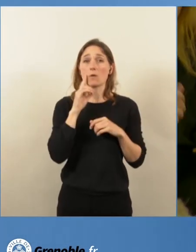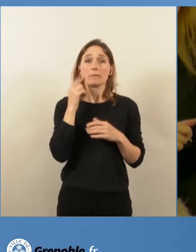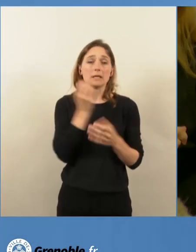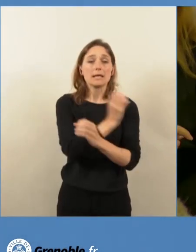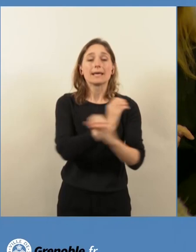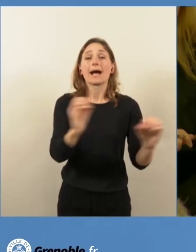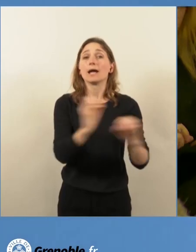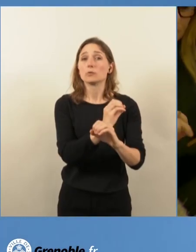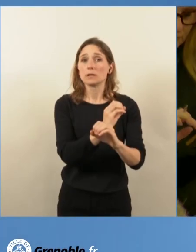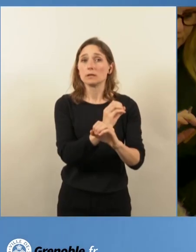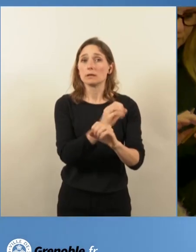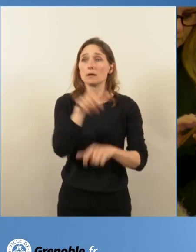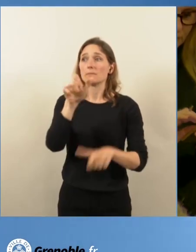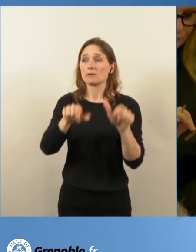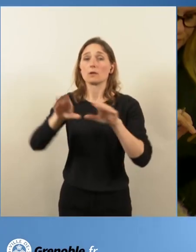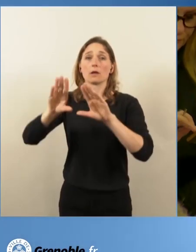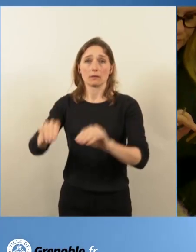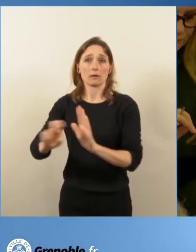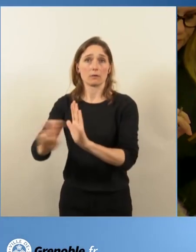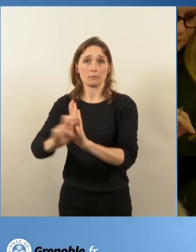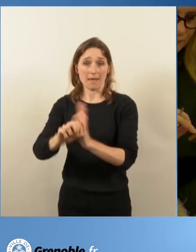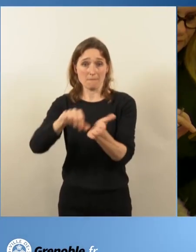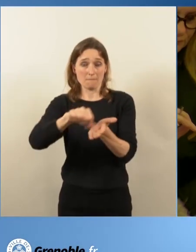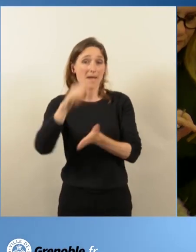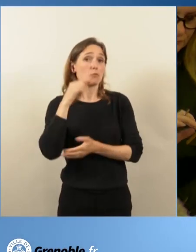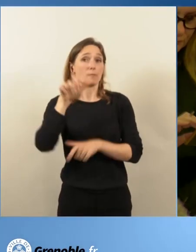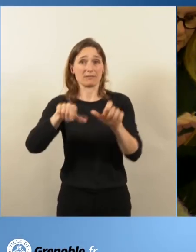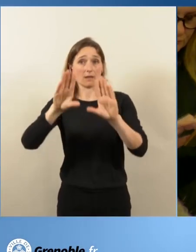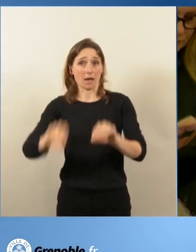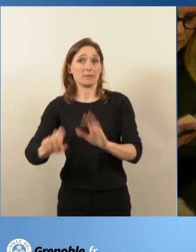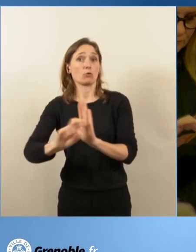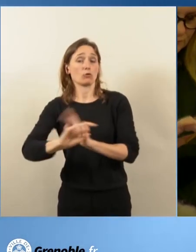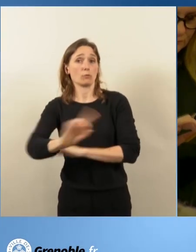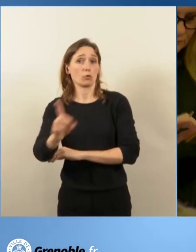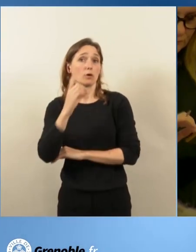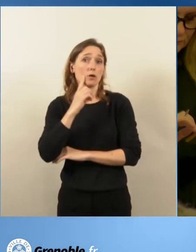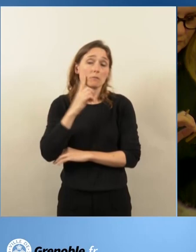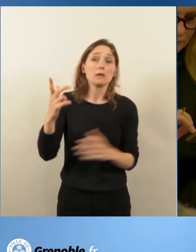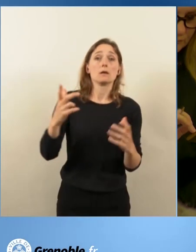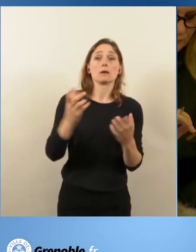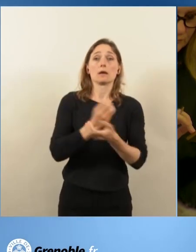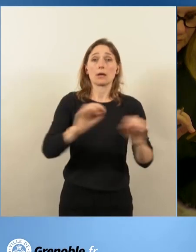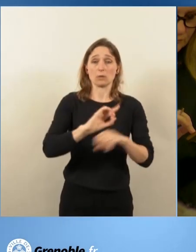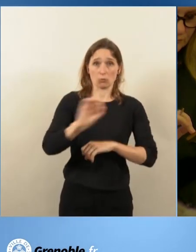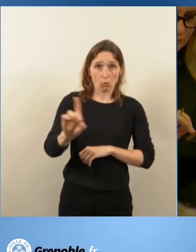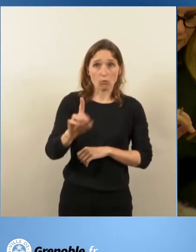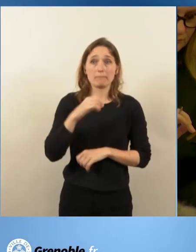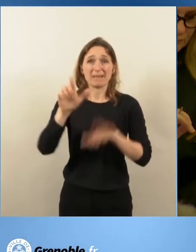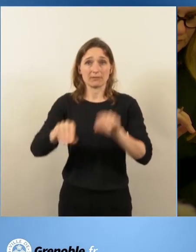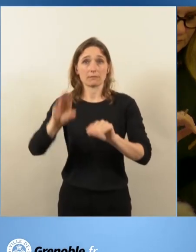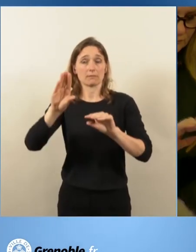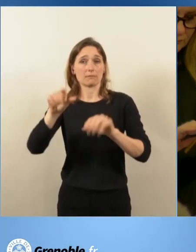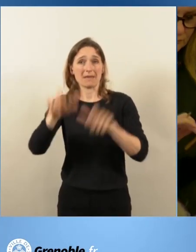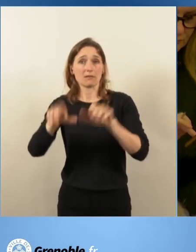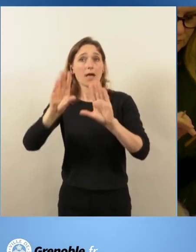gratuité ce sont les grenoblois qui payent pour les non-grenots et en cas de non gratuités ce sont les non-grenoblois qui payent plus cher